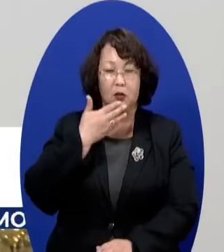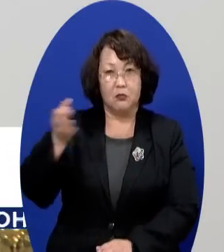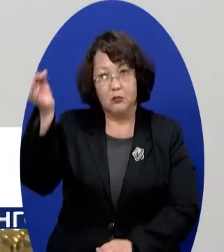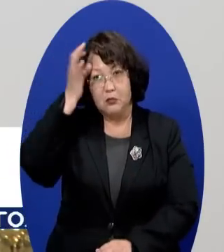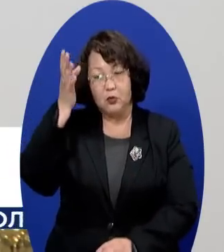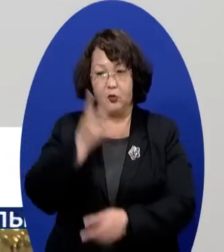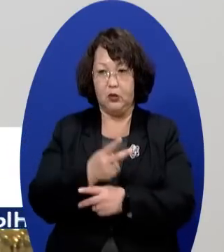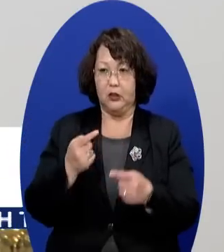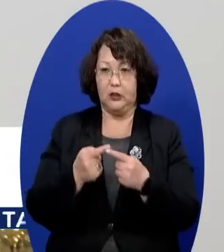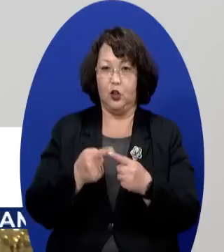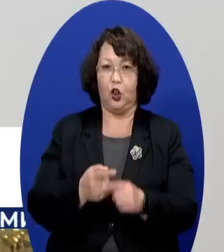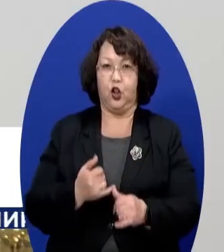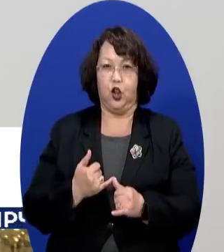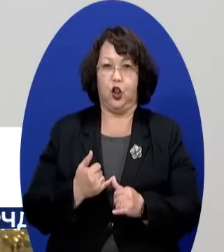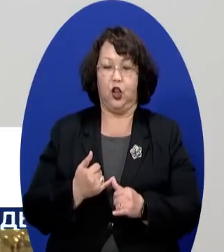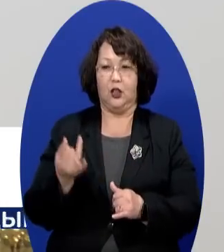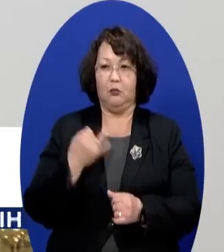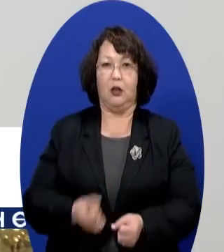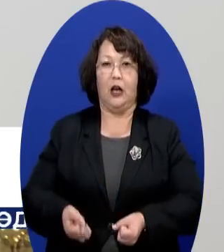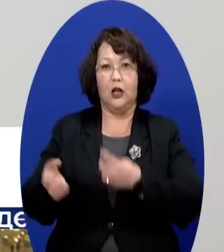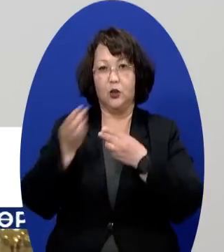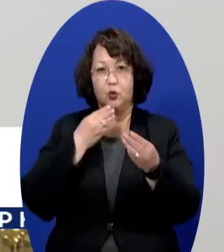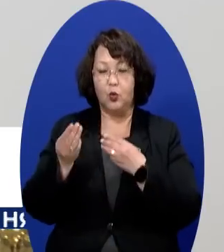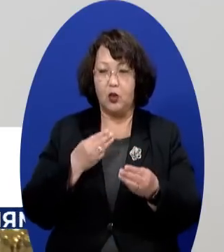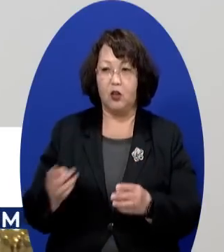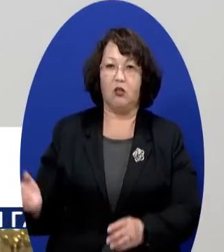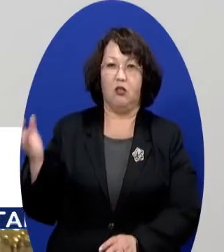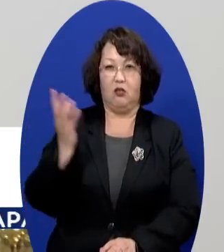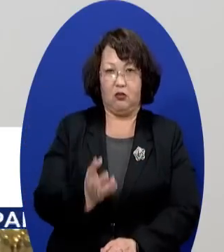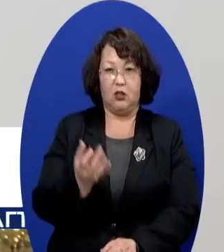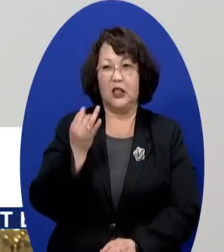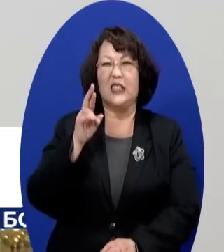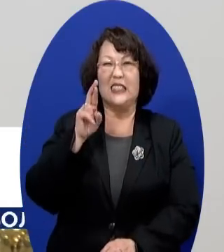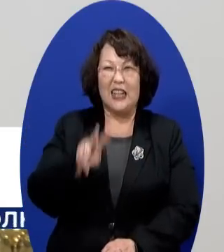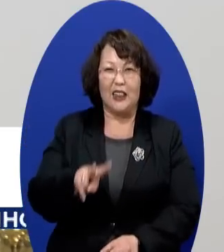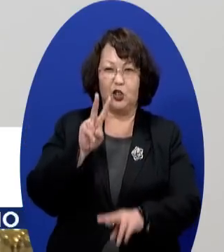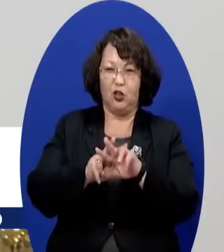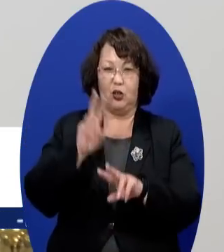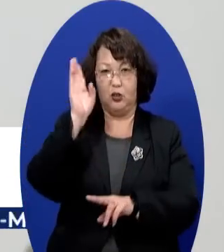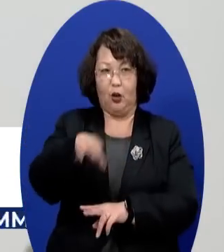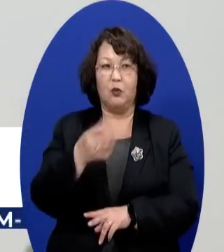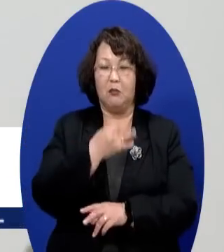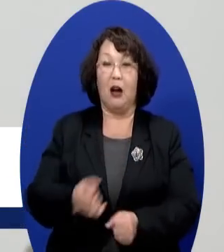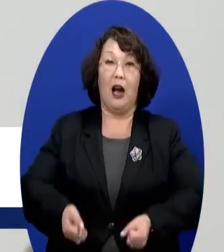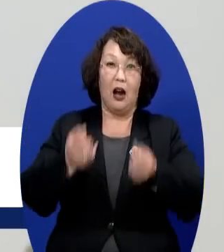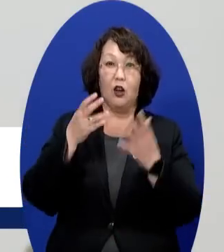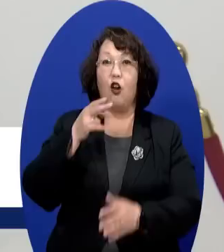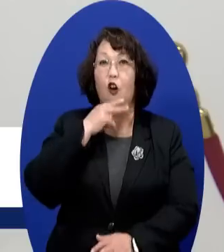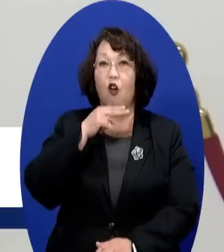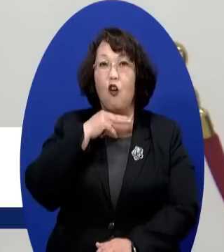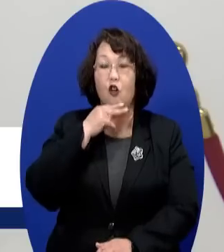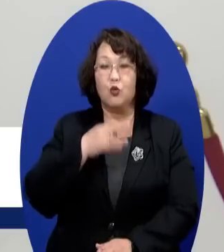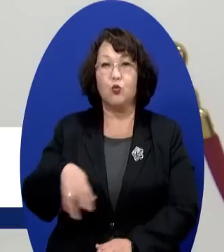одоо холбогдож за одоо бас шүүхээр одоо орох юм ял авах тохиолдол байна. Охтодын хувьд гэх юм